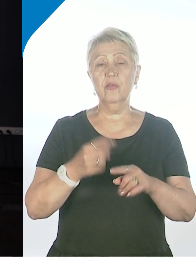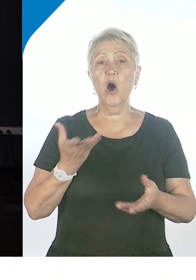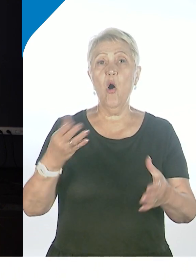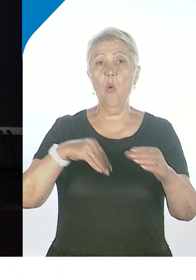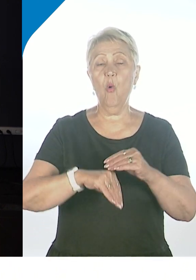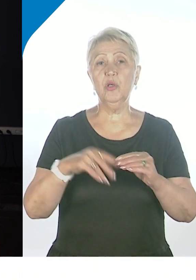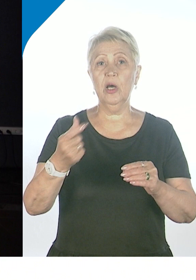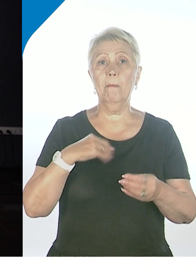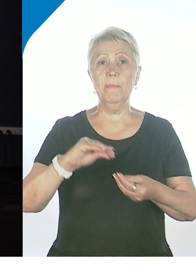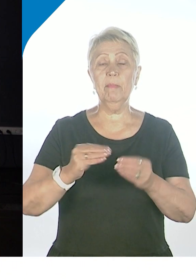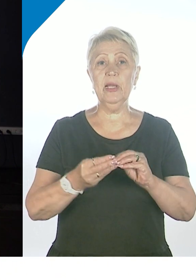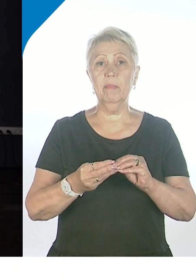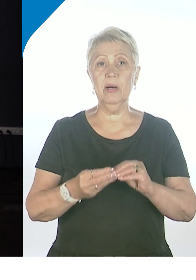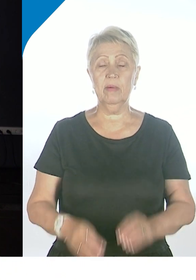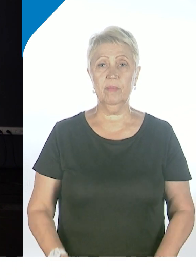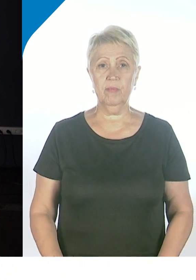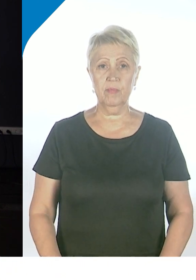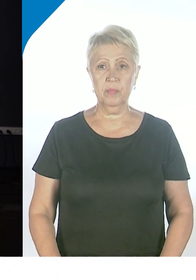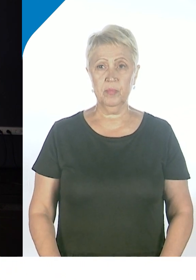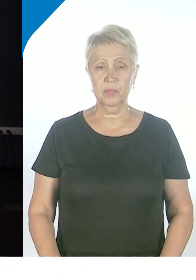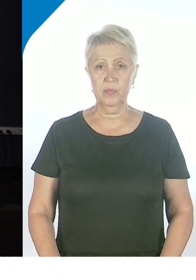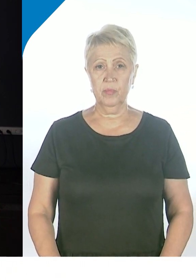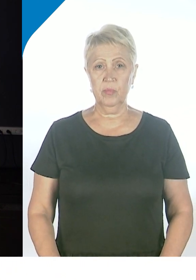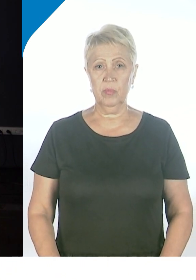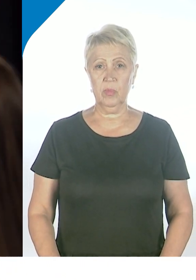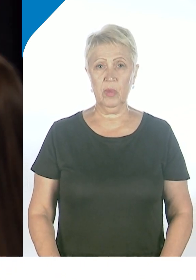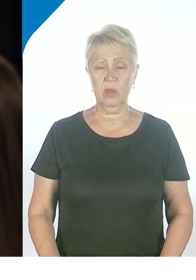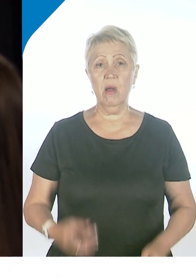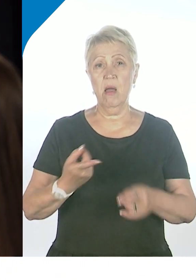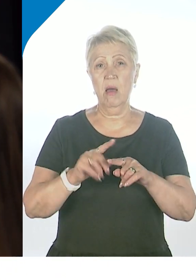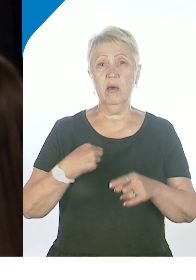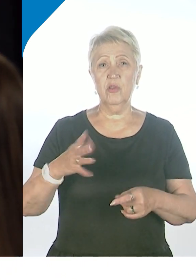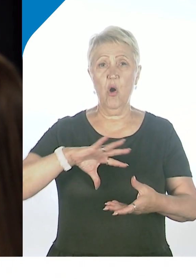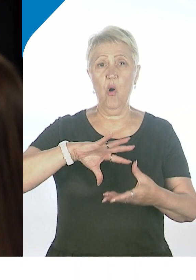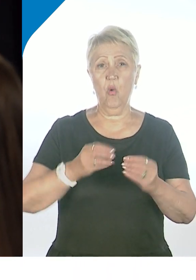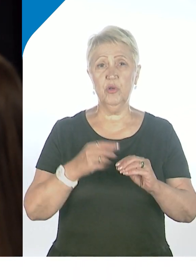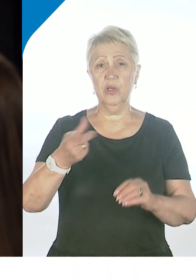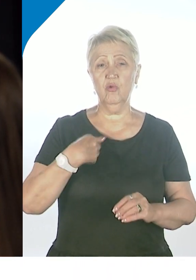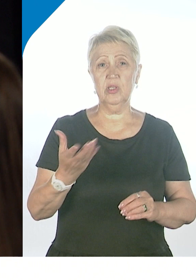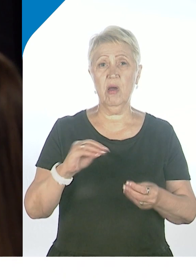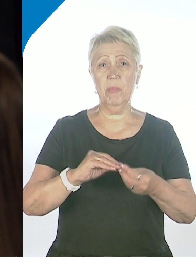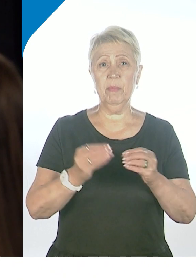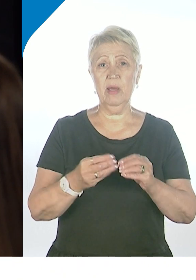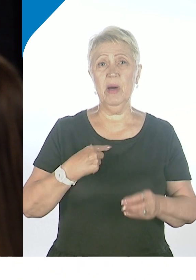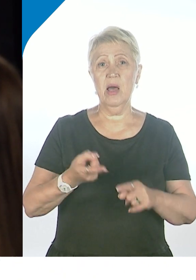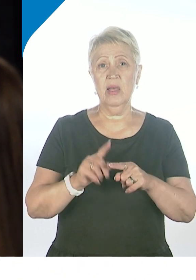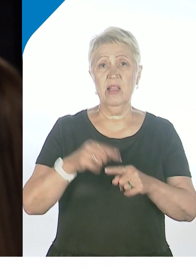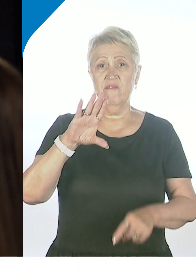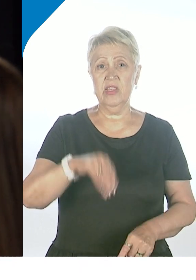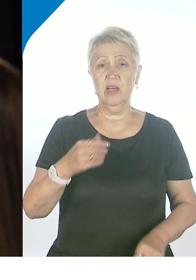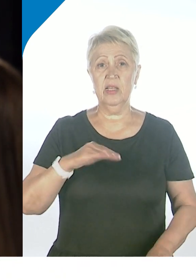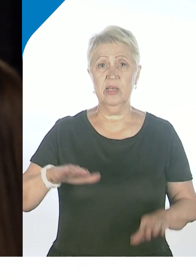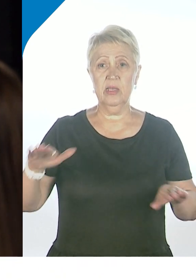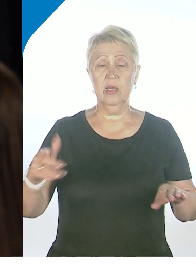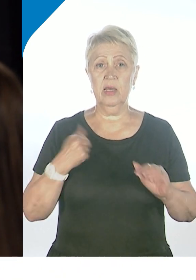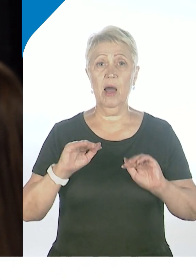детей, неважно, к какой категории они принадлежат? Вообще это общая проблема, потому что я, например, тоже, поступая